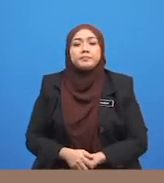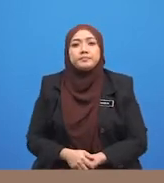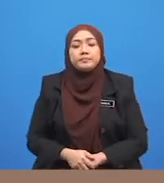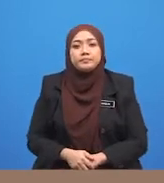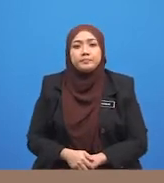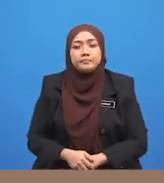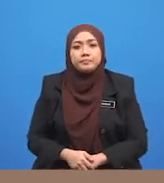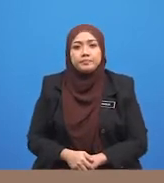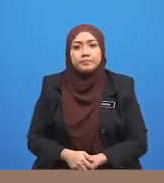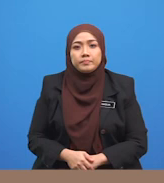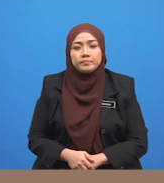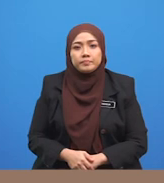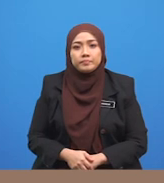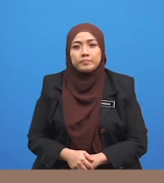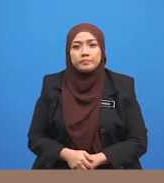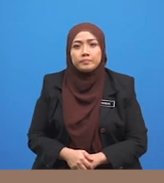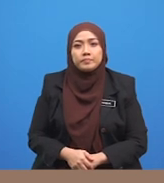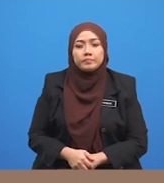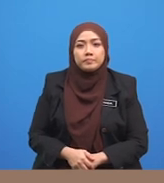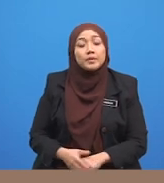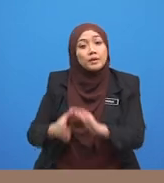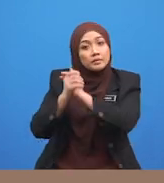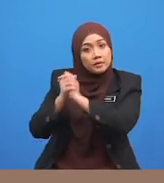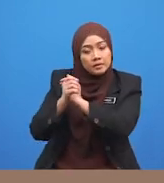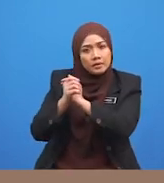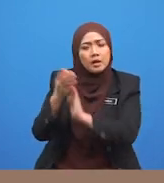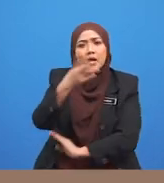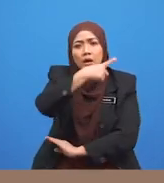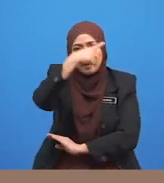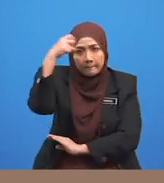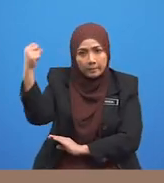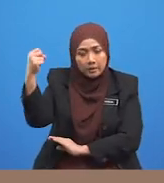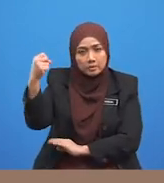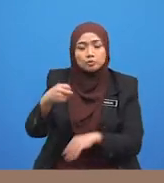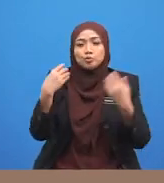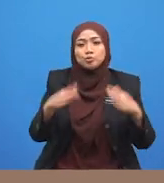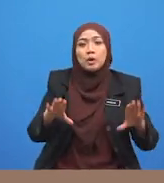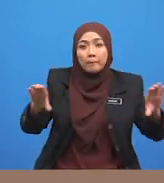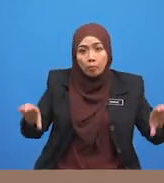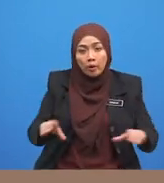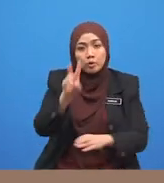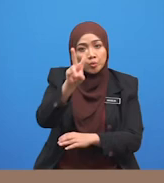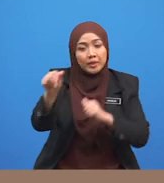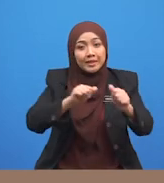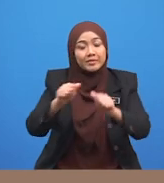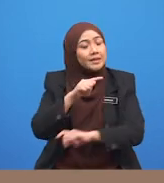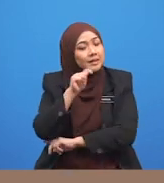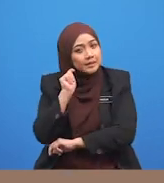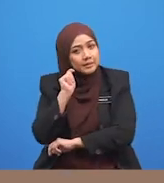Syabas sekali, murid-murid. Kerana anda telah melaksanakan dua aktiviti tadi.